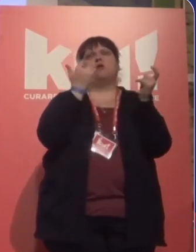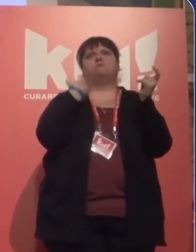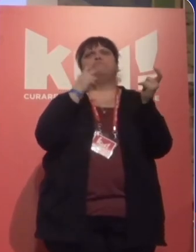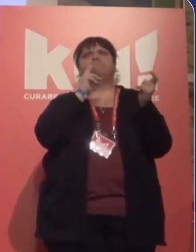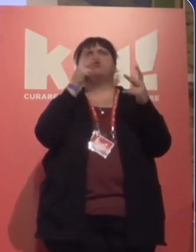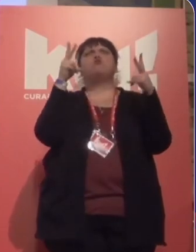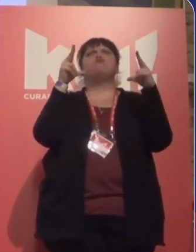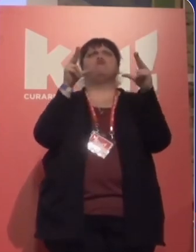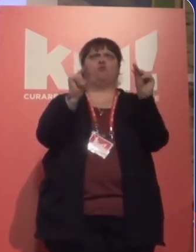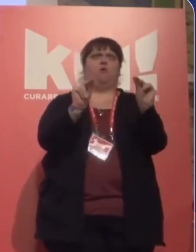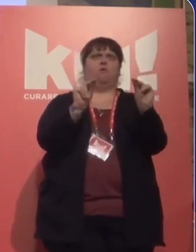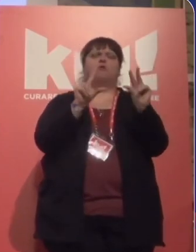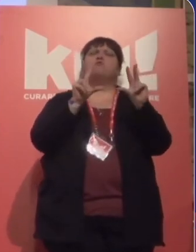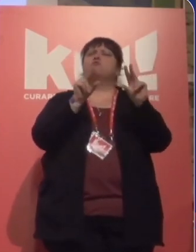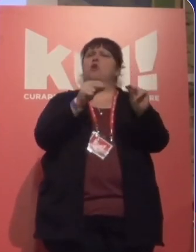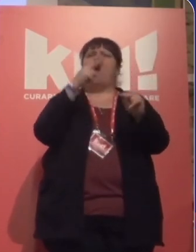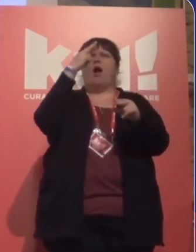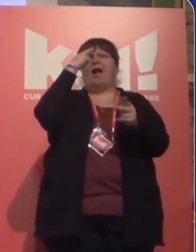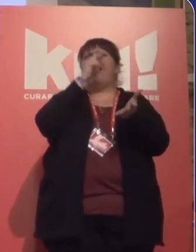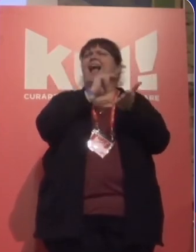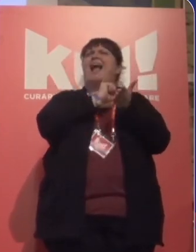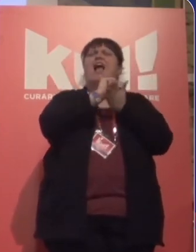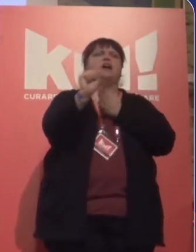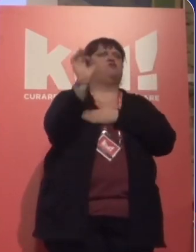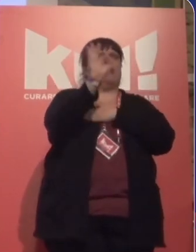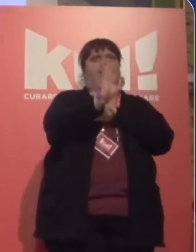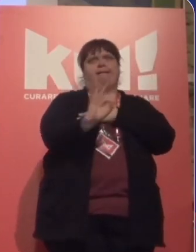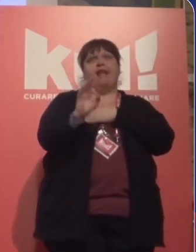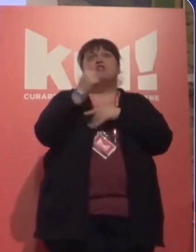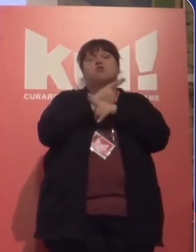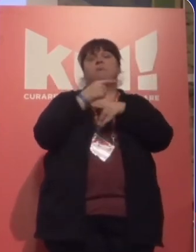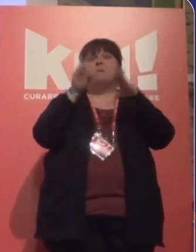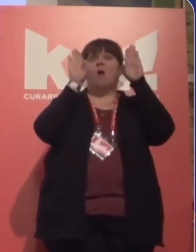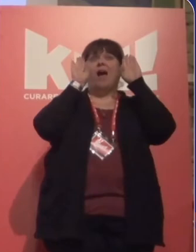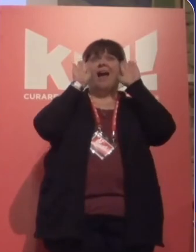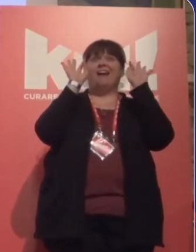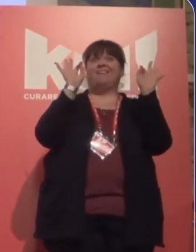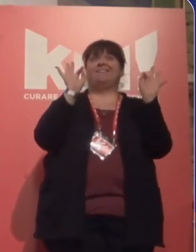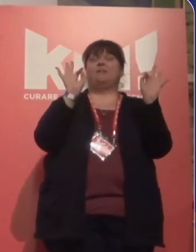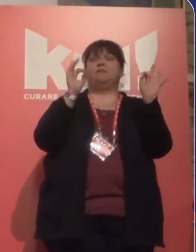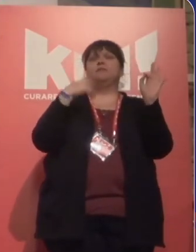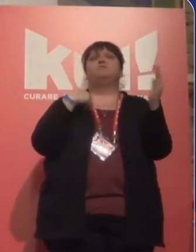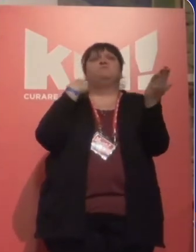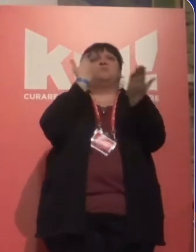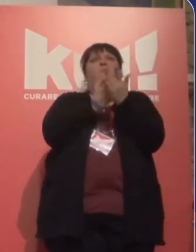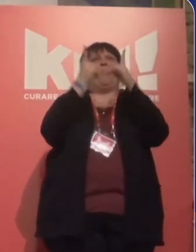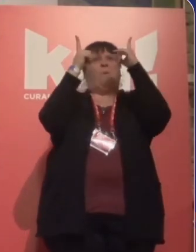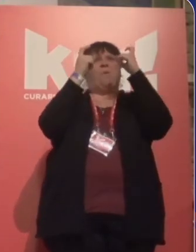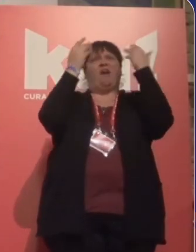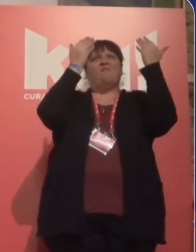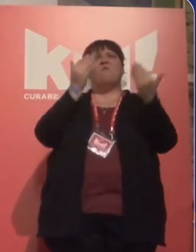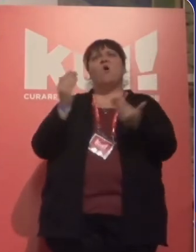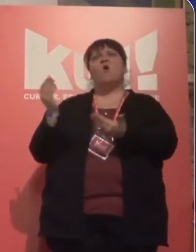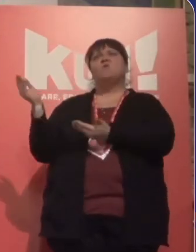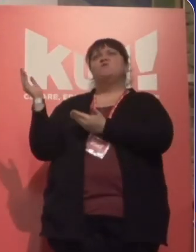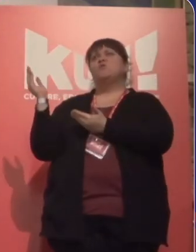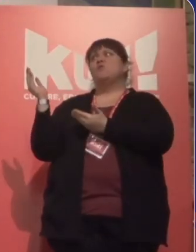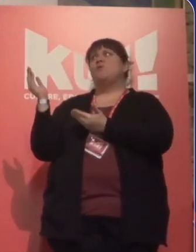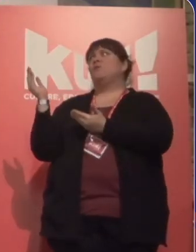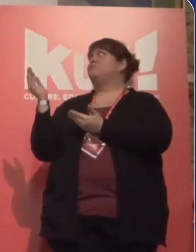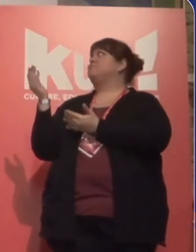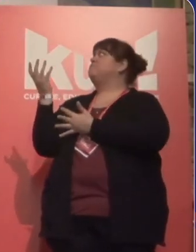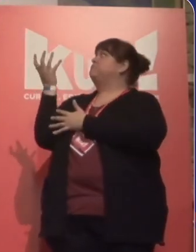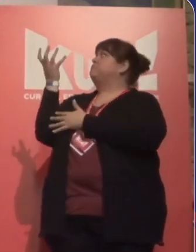attenzione a questo vi propongo in una foto per cominciare ecco un'immagine